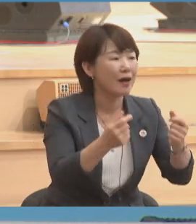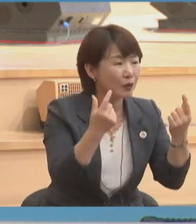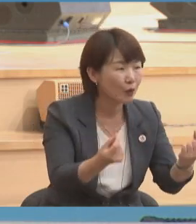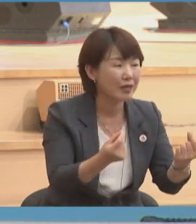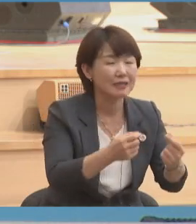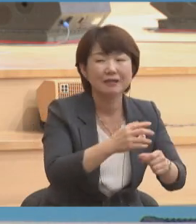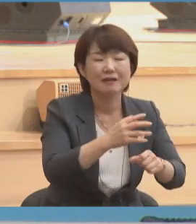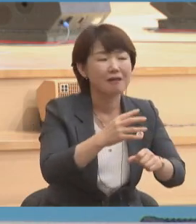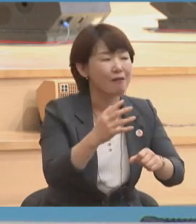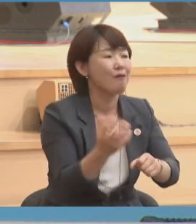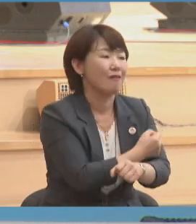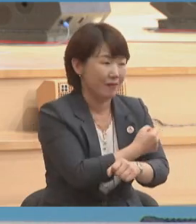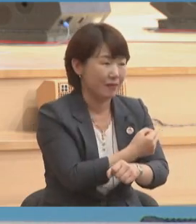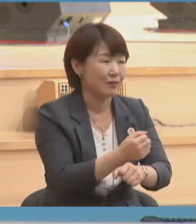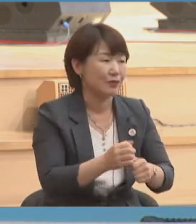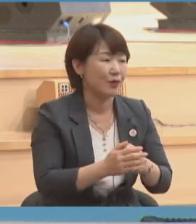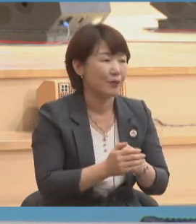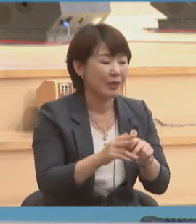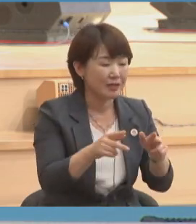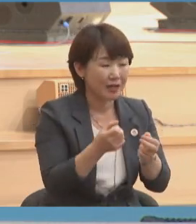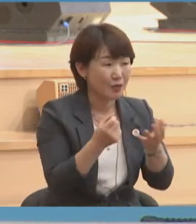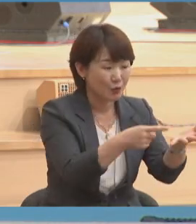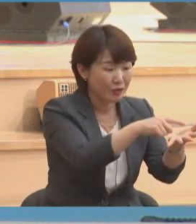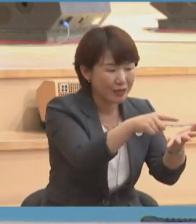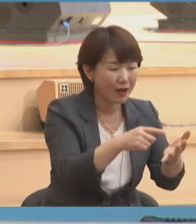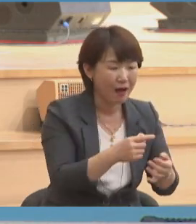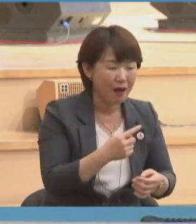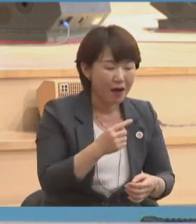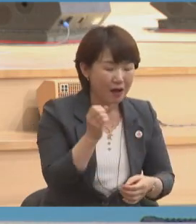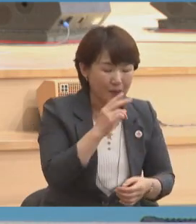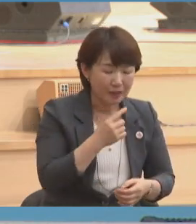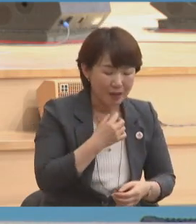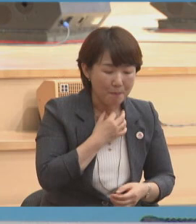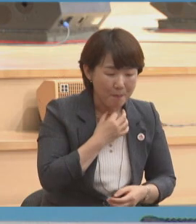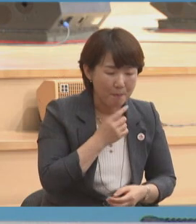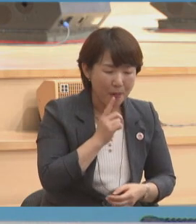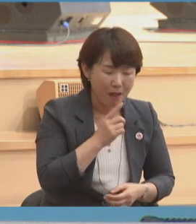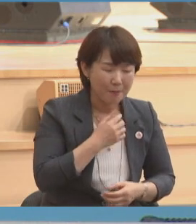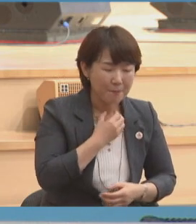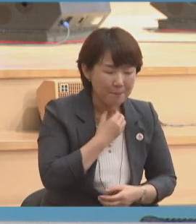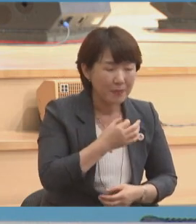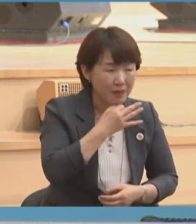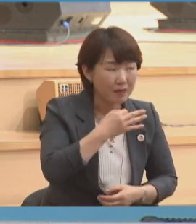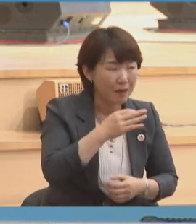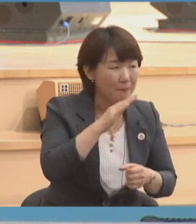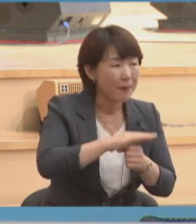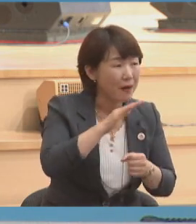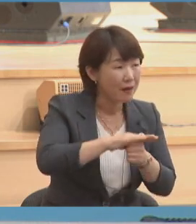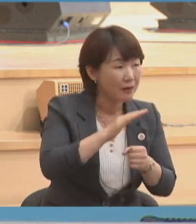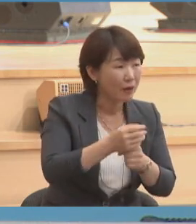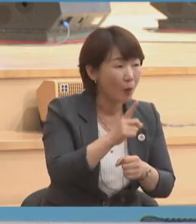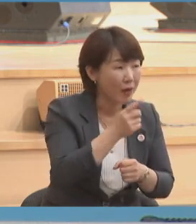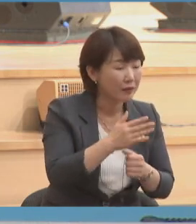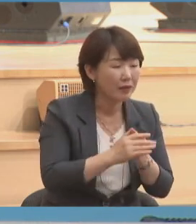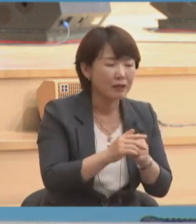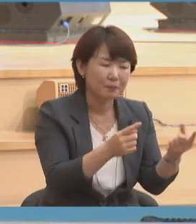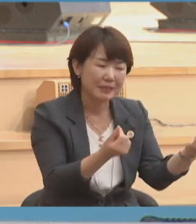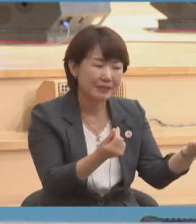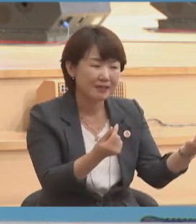이 주술사 컥컥 숨이 막혔다 그랬는데요, 비슷한 일을 경험한 사람이 한국에도